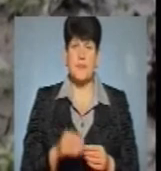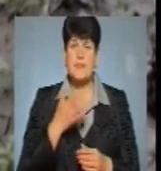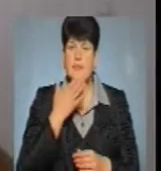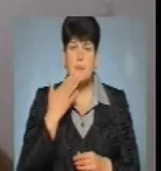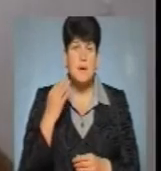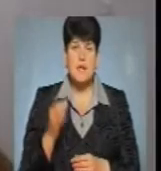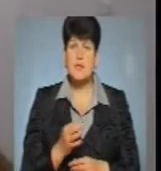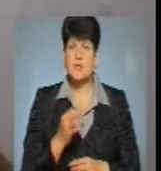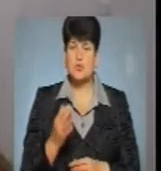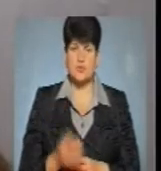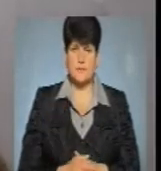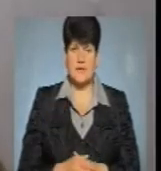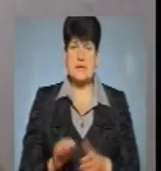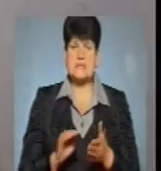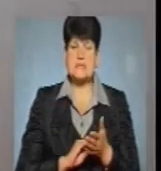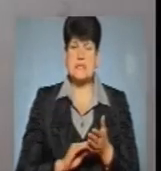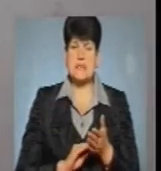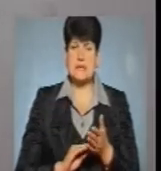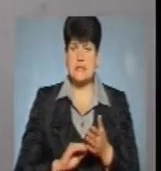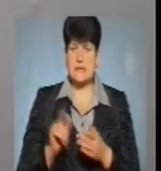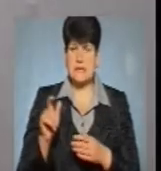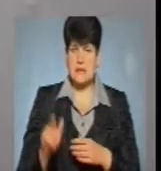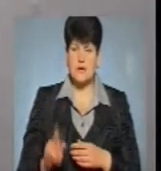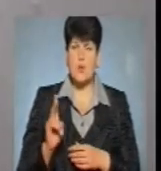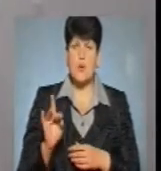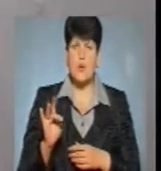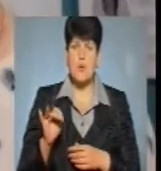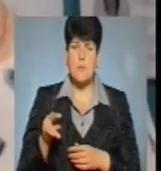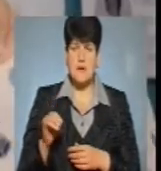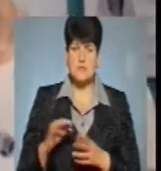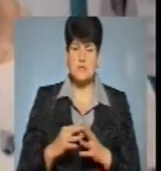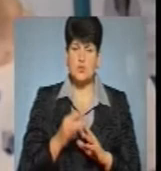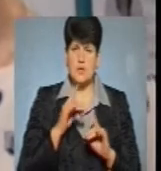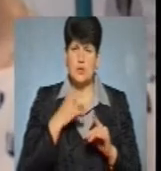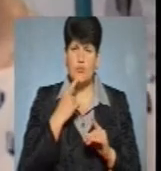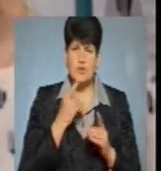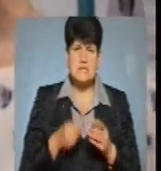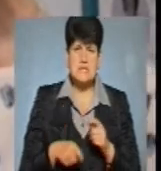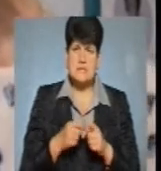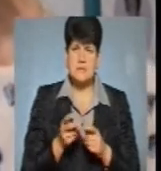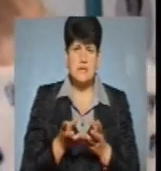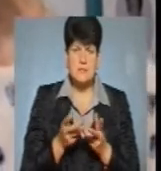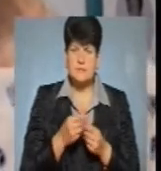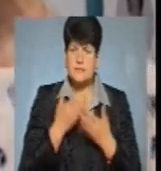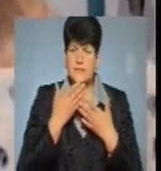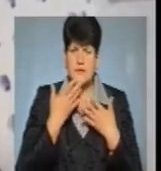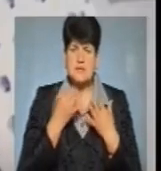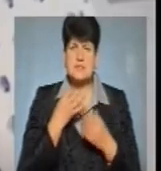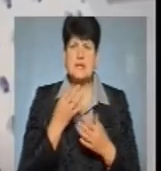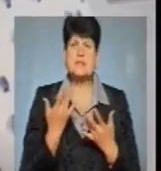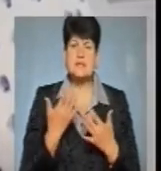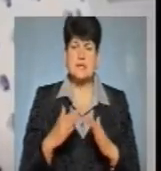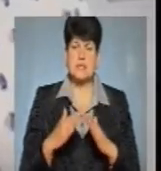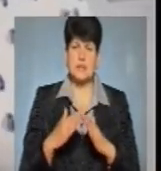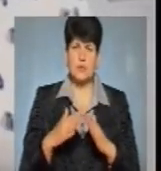нічого. Секретарка Коропецької селищної ради Наталія Гуш підкаже, збитків ще не підрахували. Розповіла, скільки дворів підтопило в